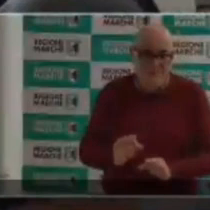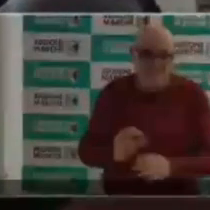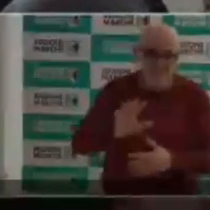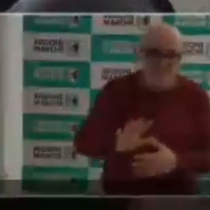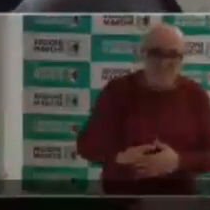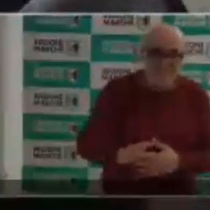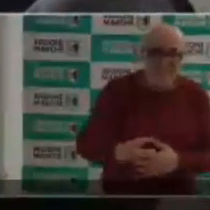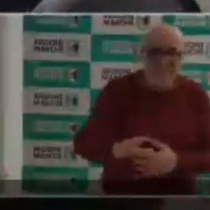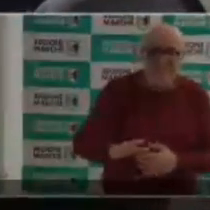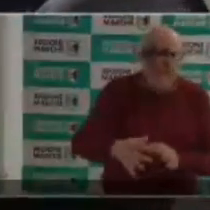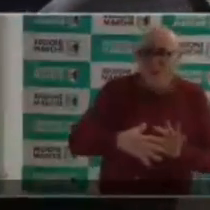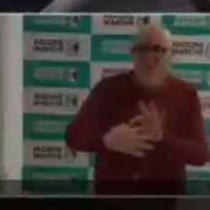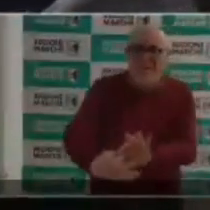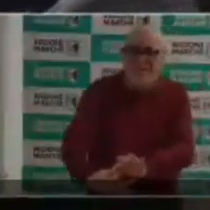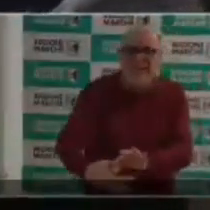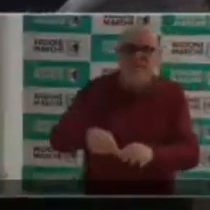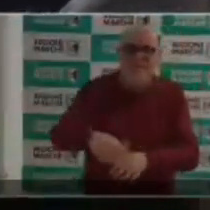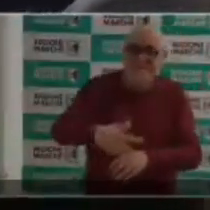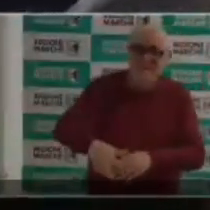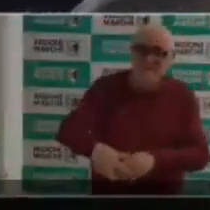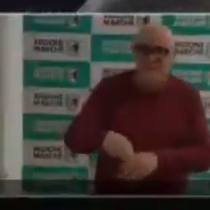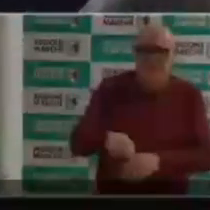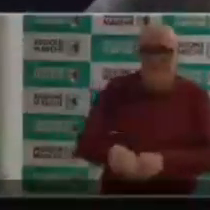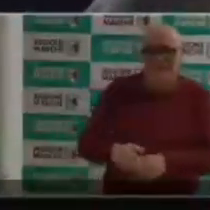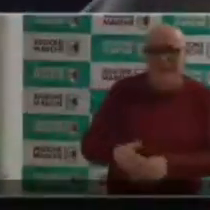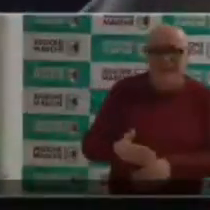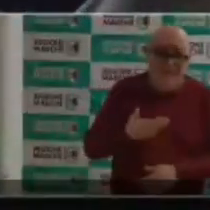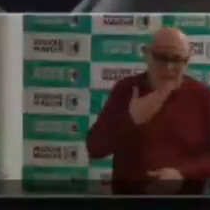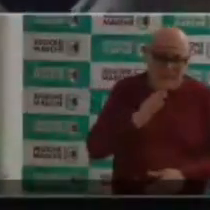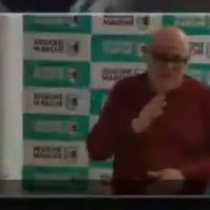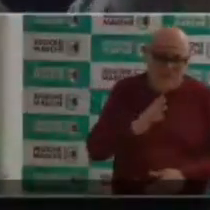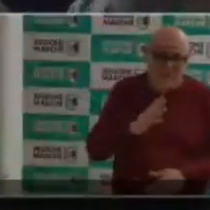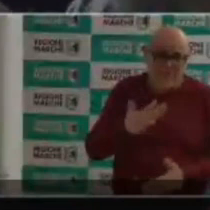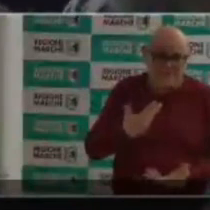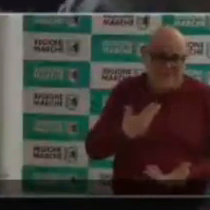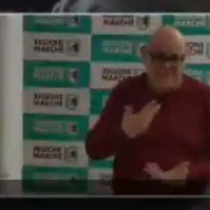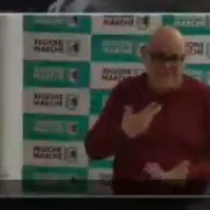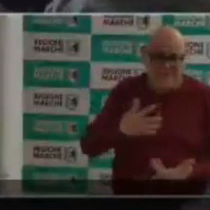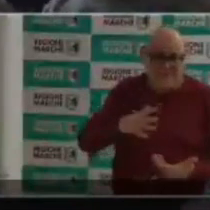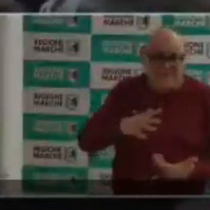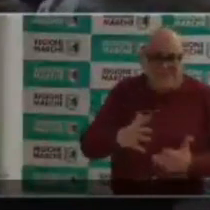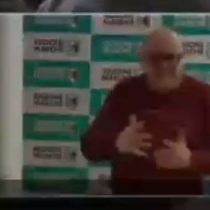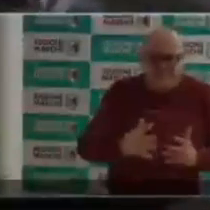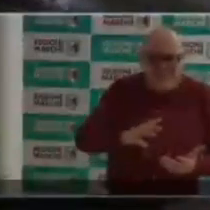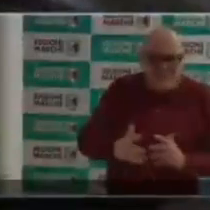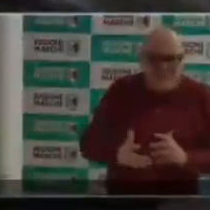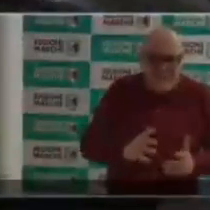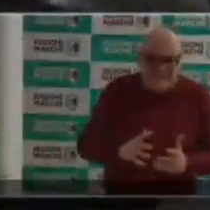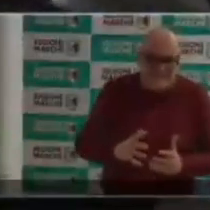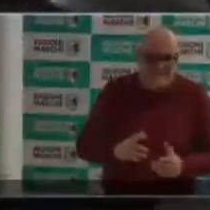capacità poliedrica di questa risposta e qui si scontra un pochino con la nostra burocrazia, dove noi